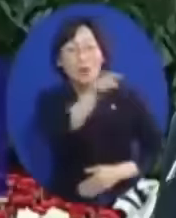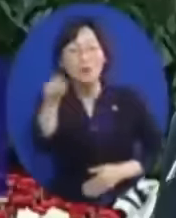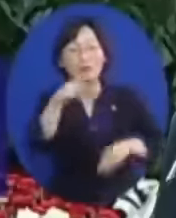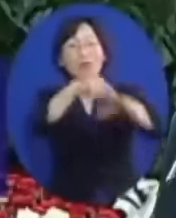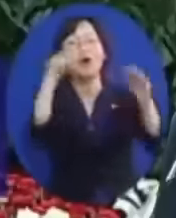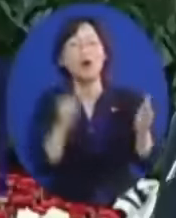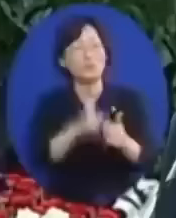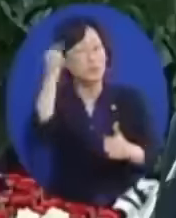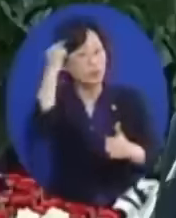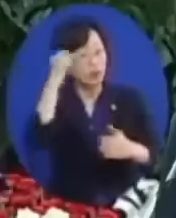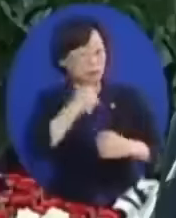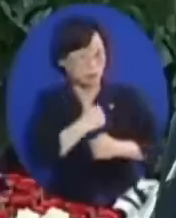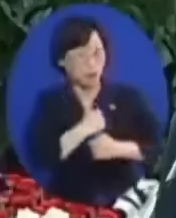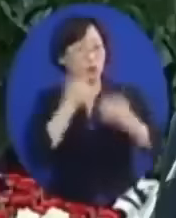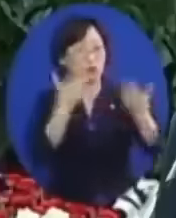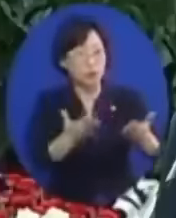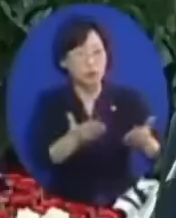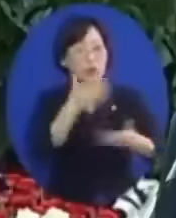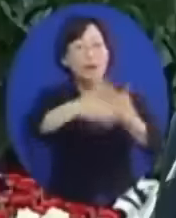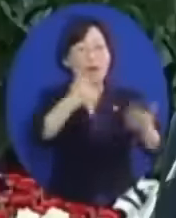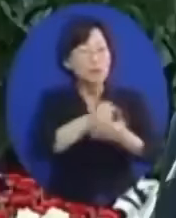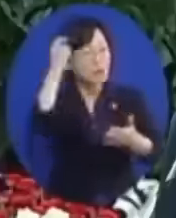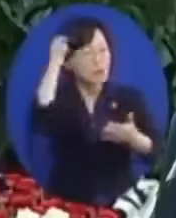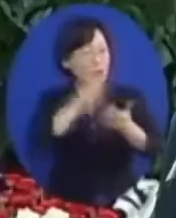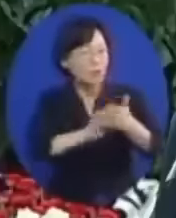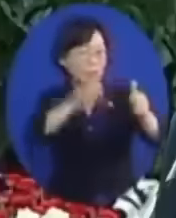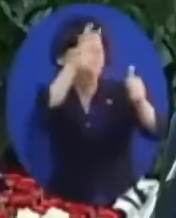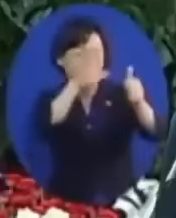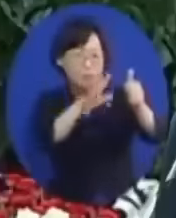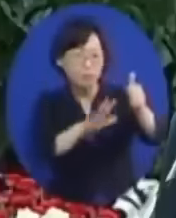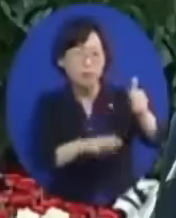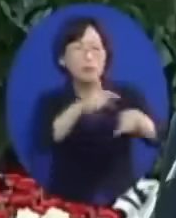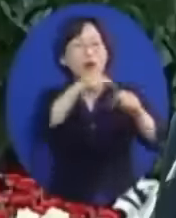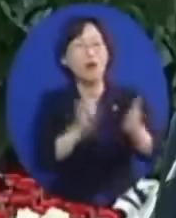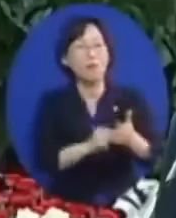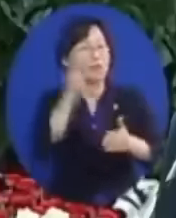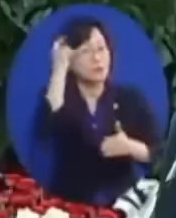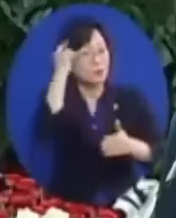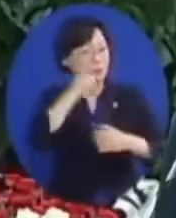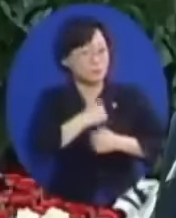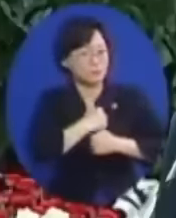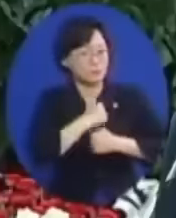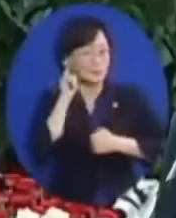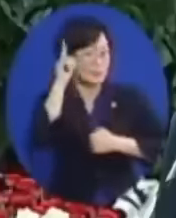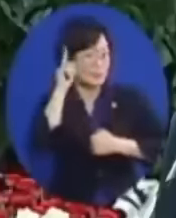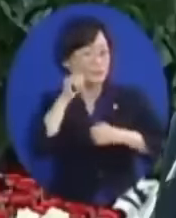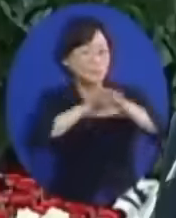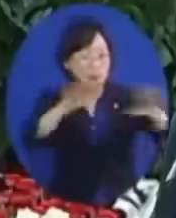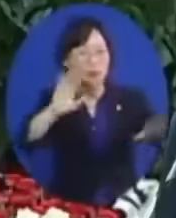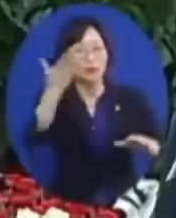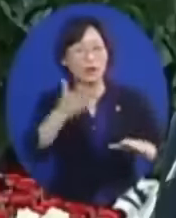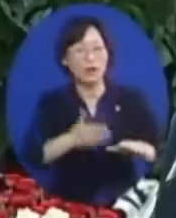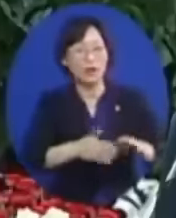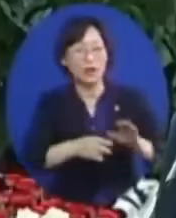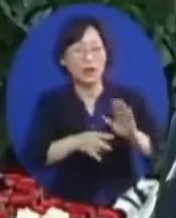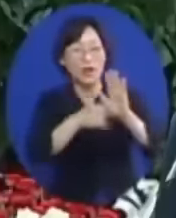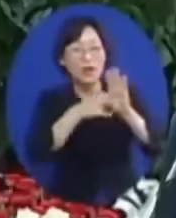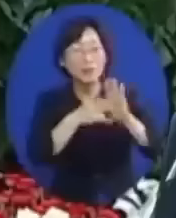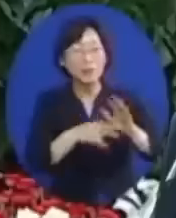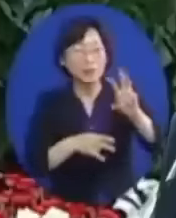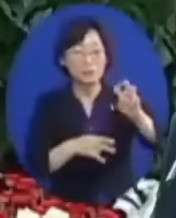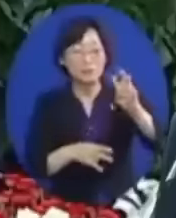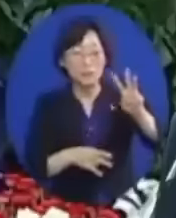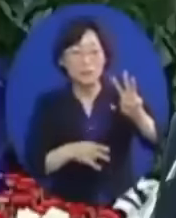지키시리라. 하나님의 평강이 내려와서 마음과 생각을 지켜서 스트레스에서 해방시켜주는 것입니다. 예레미야 33장